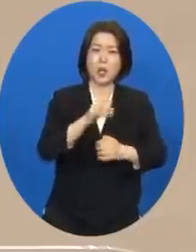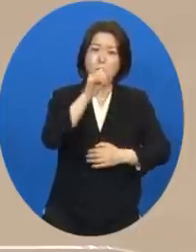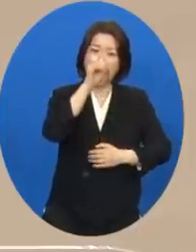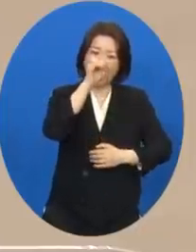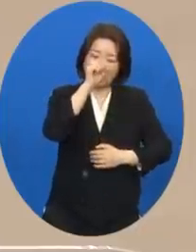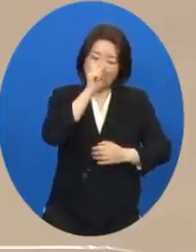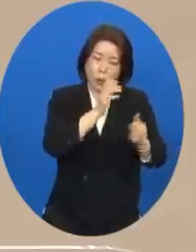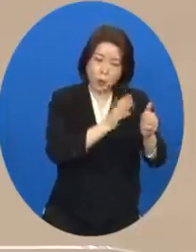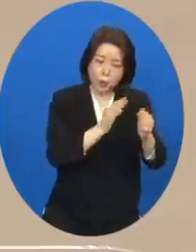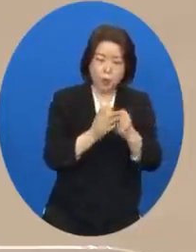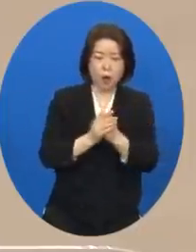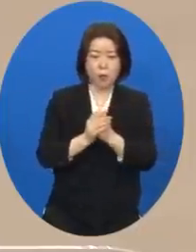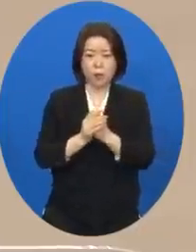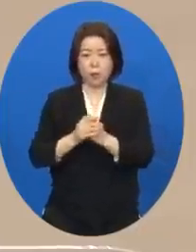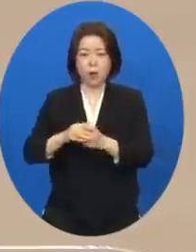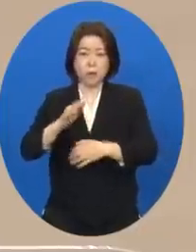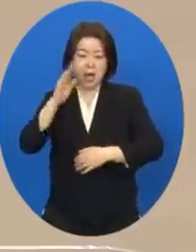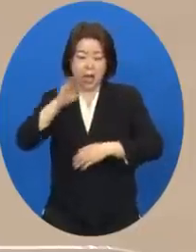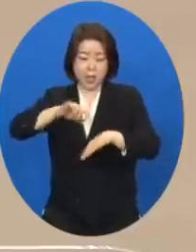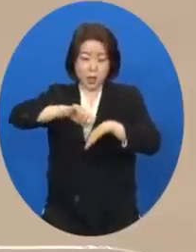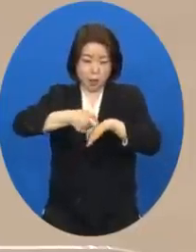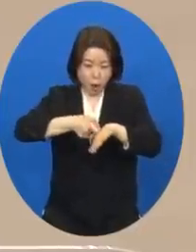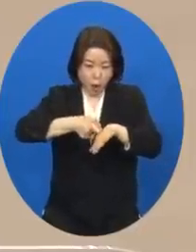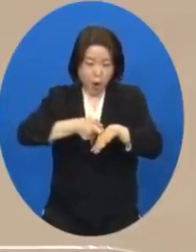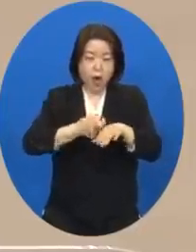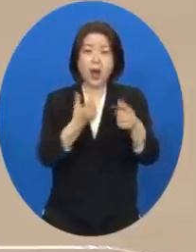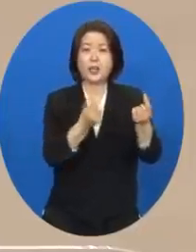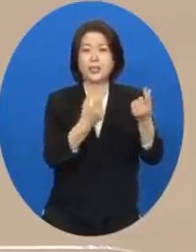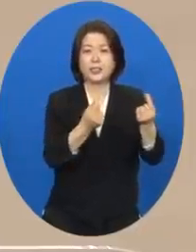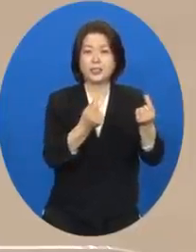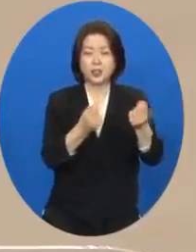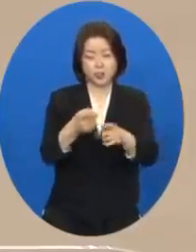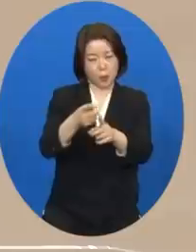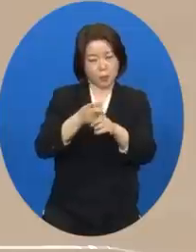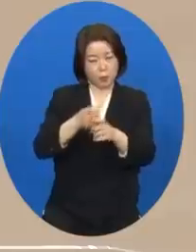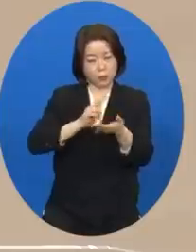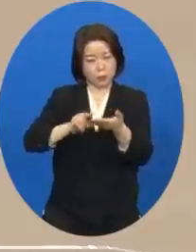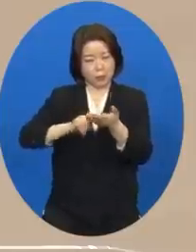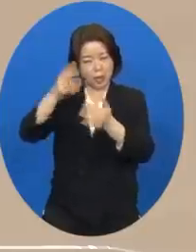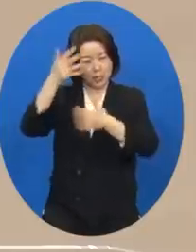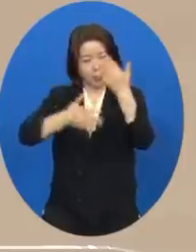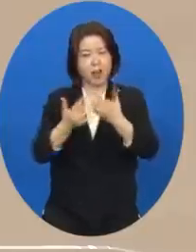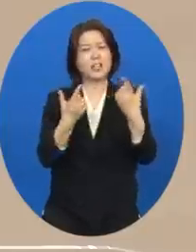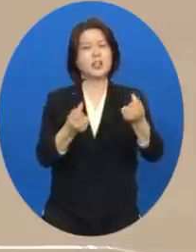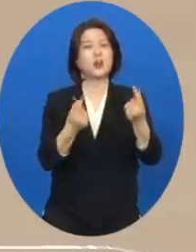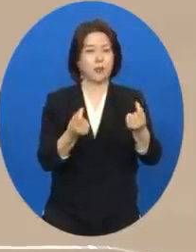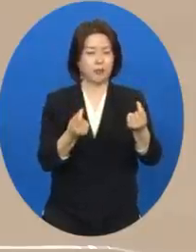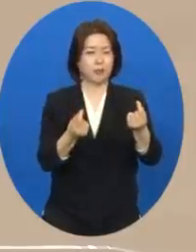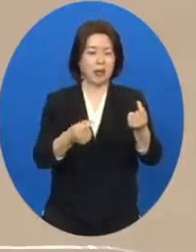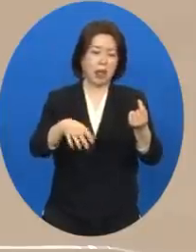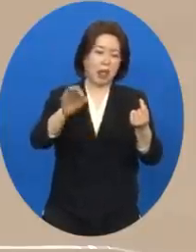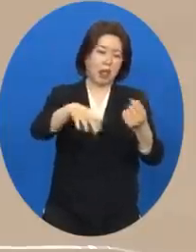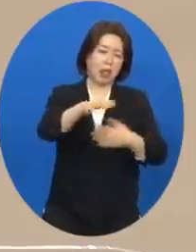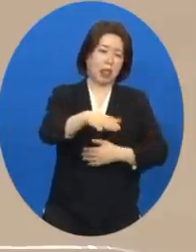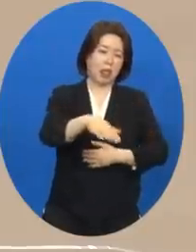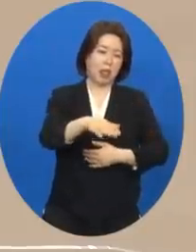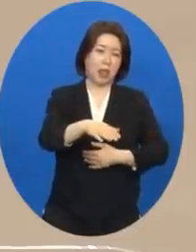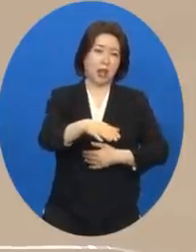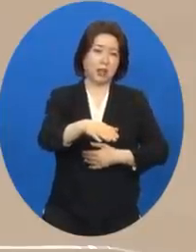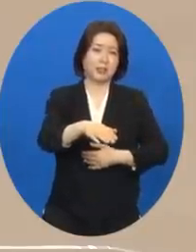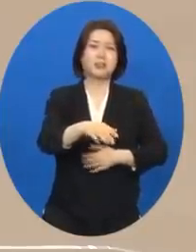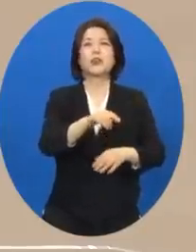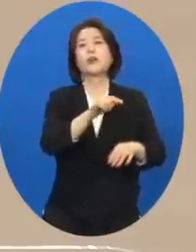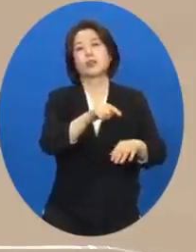한편에 복수극 많아 영화같이 됐을까요 그 완전히 수준이 다른 차원이 되어버립니다